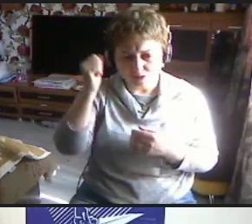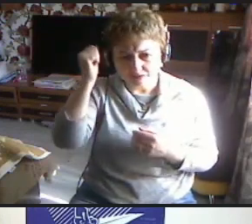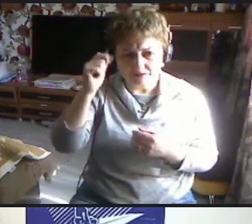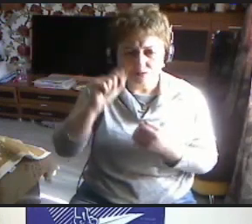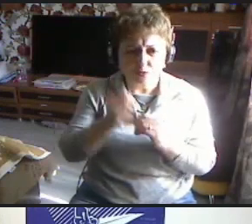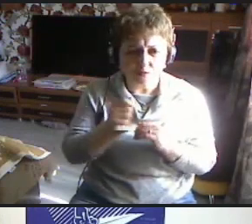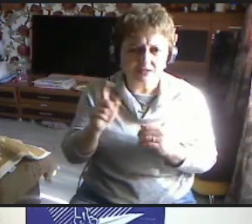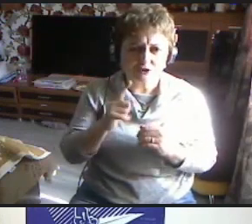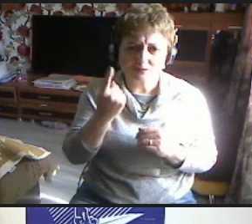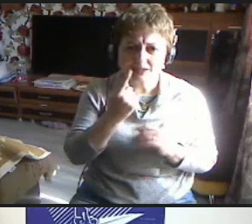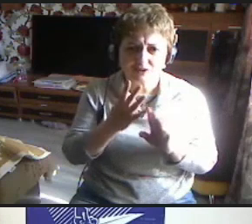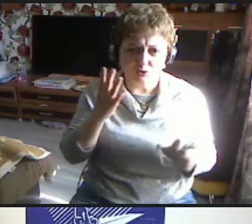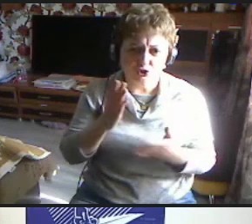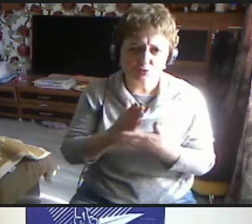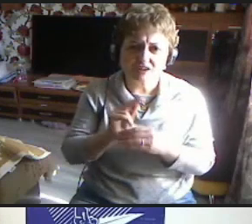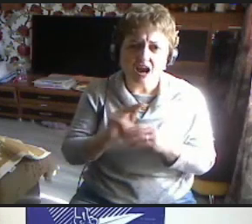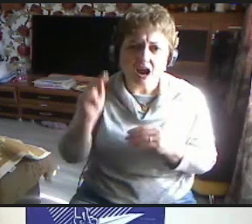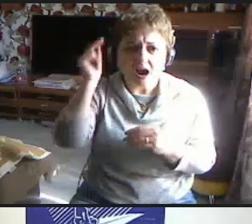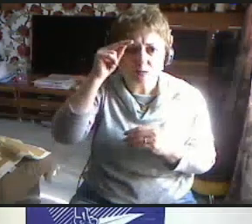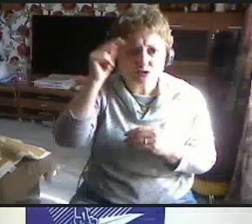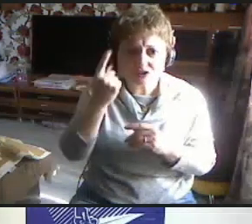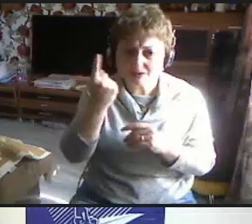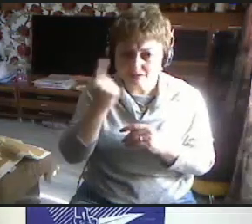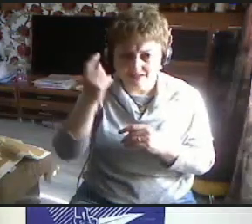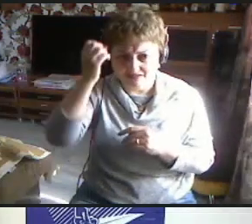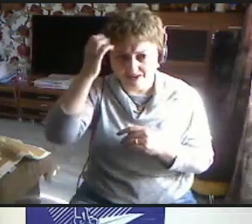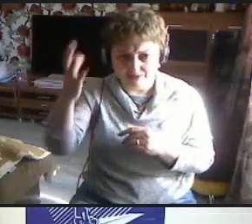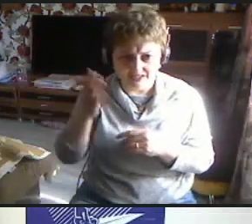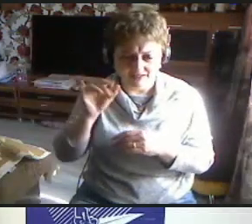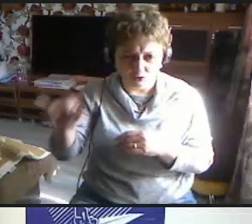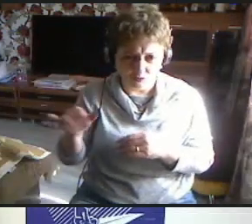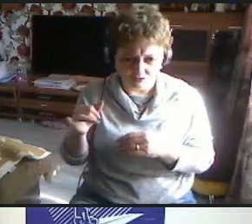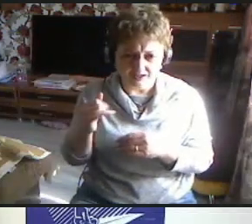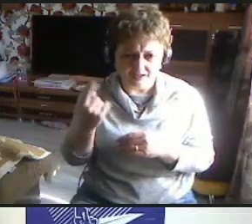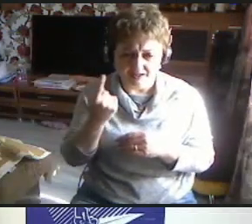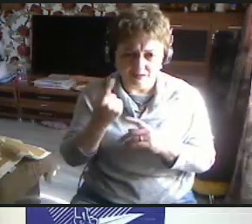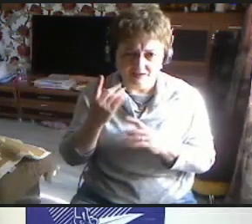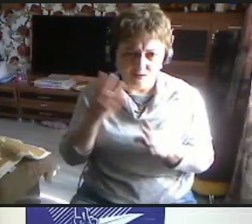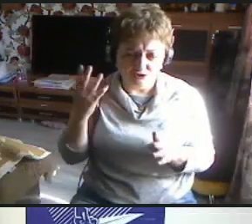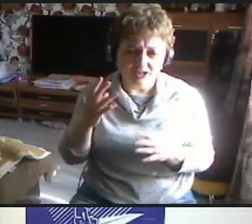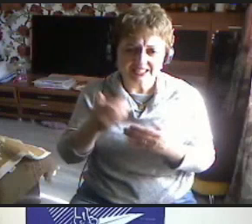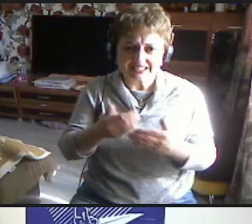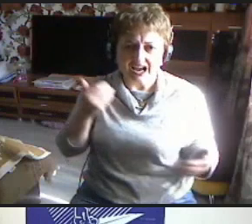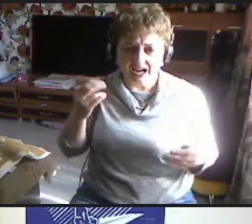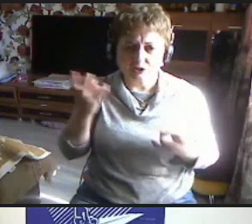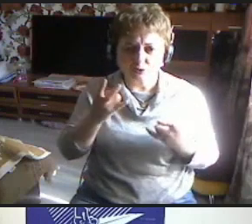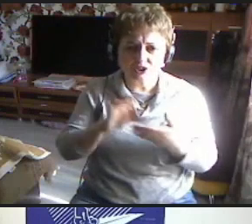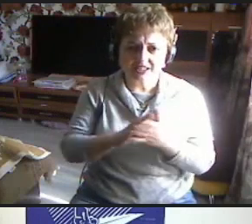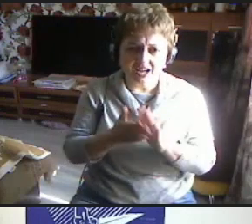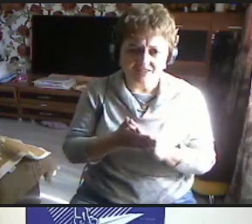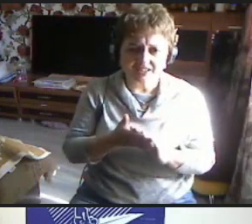очередь, обучение, образование этих детей. Поэтому Заранее надо договариваться, конечно же,